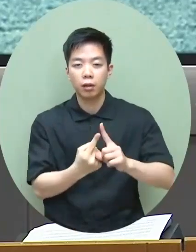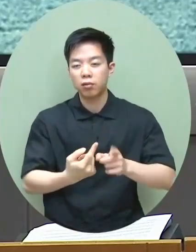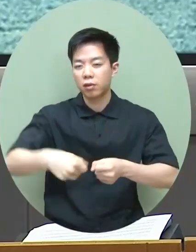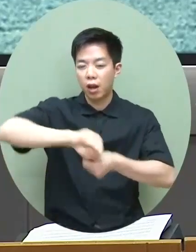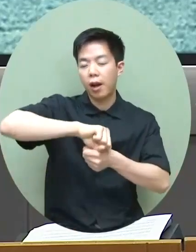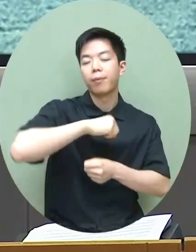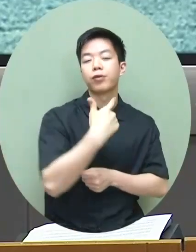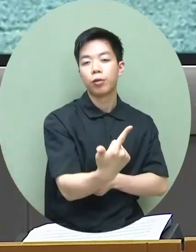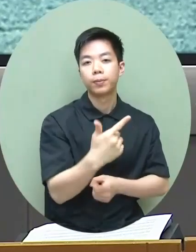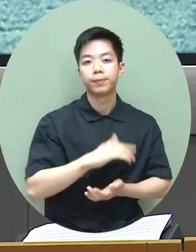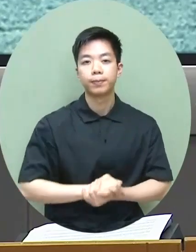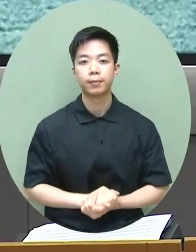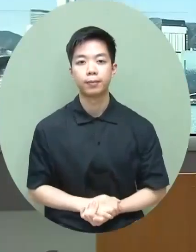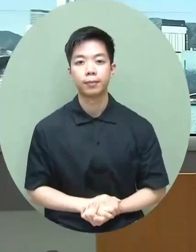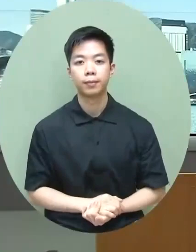女士。